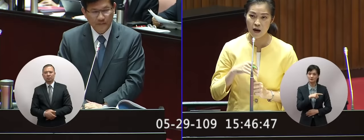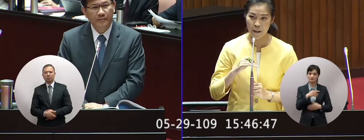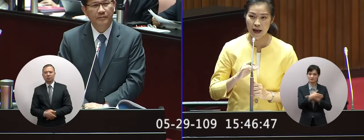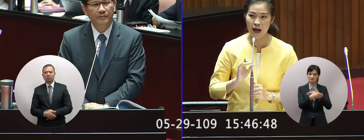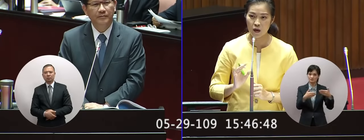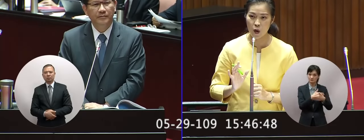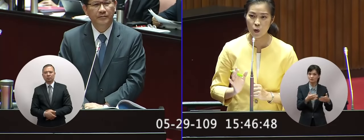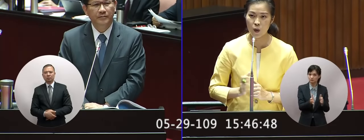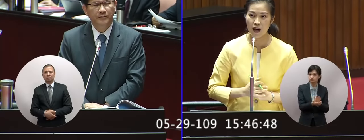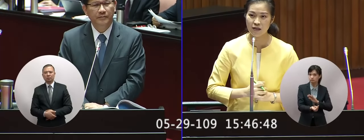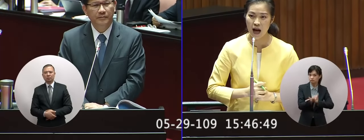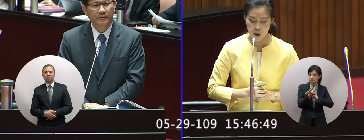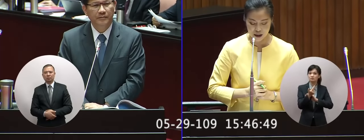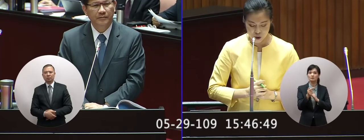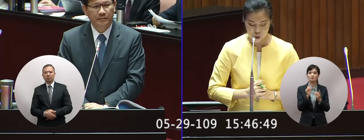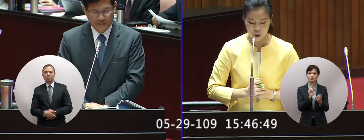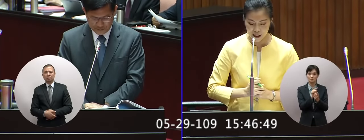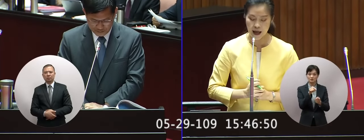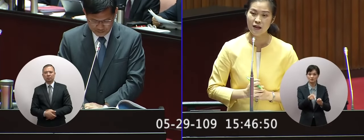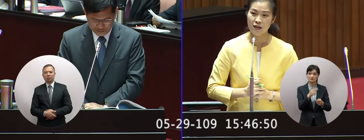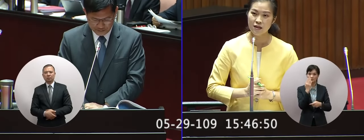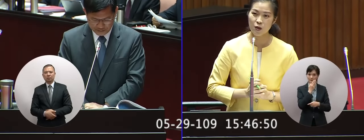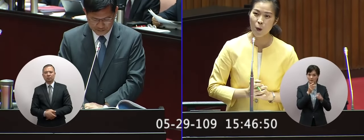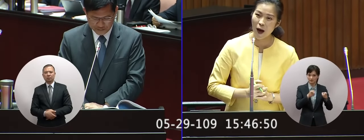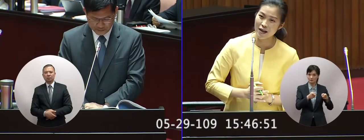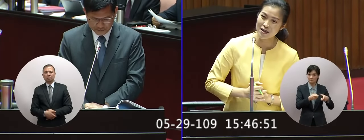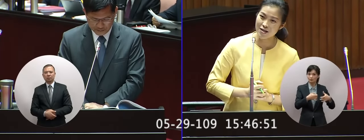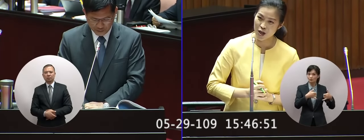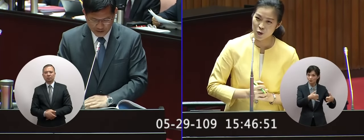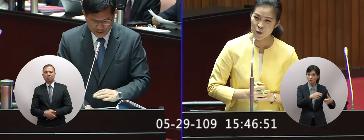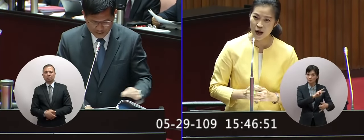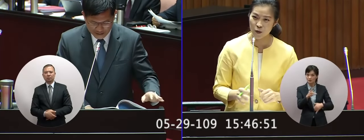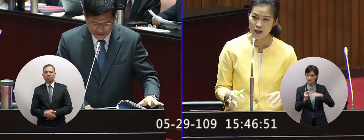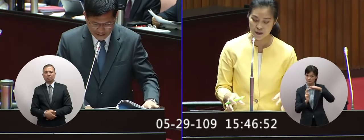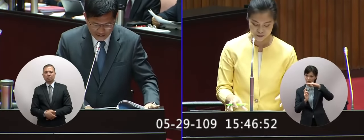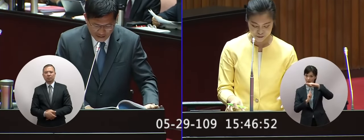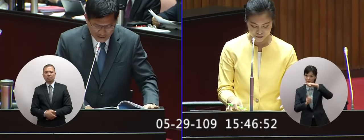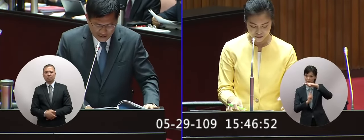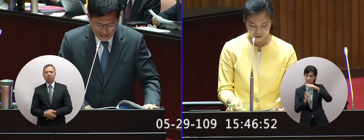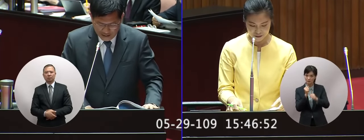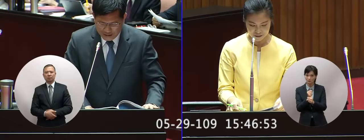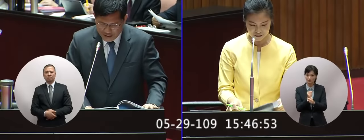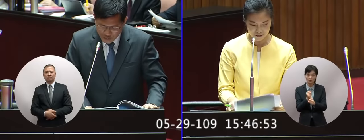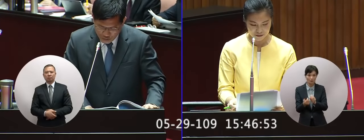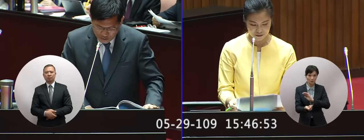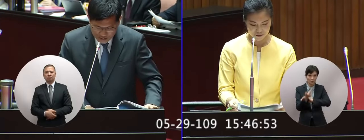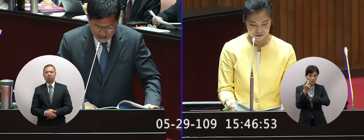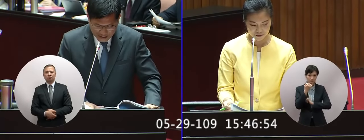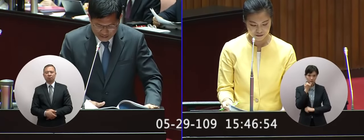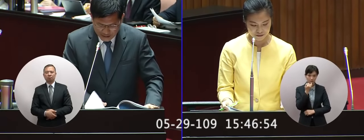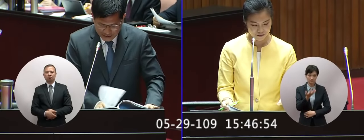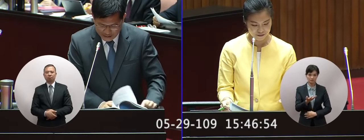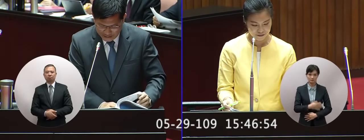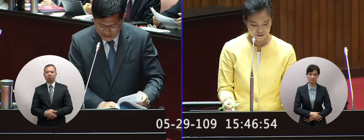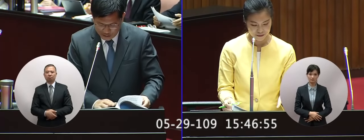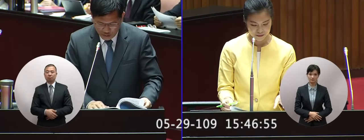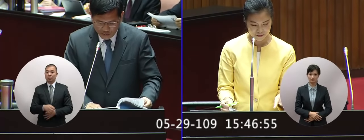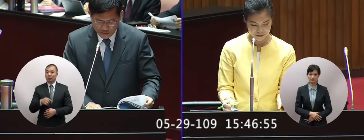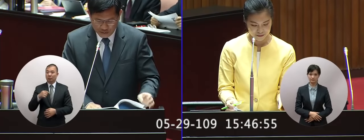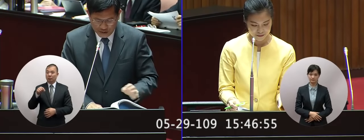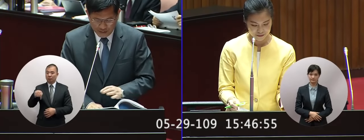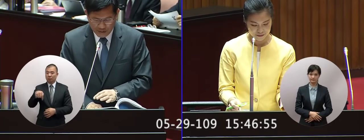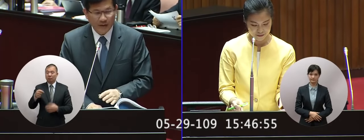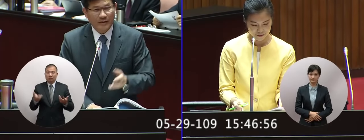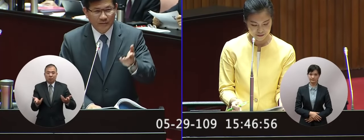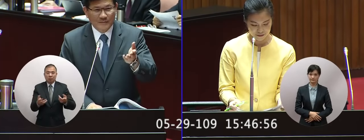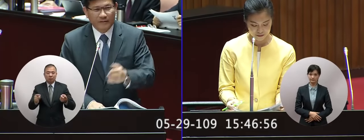动这个美港公路高架化的作业，请问可以协助吗，部长？ 根据我们当然交通